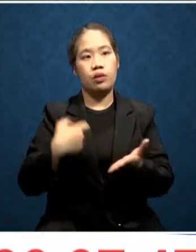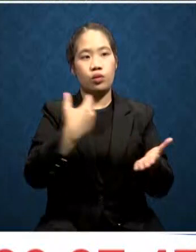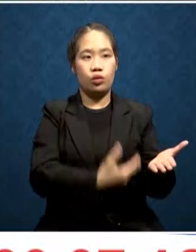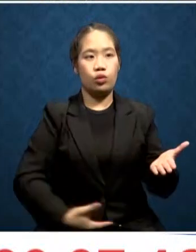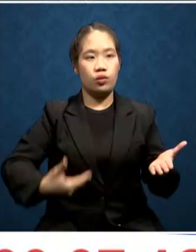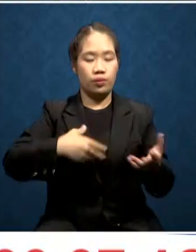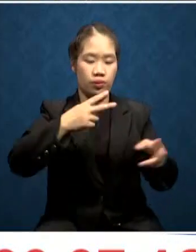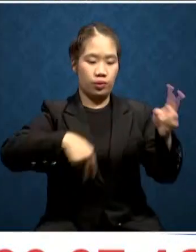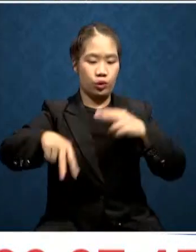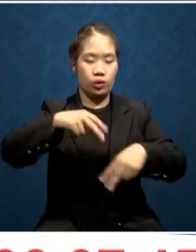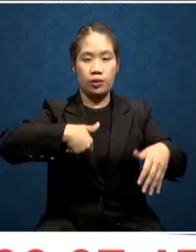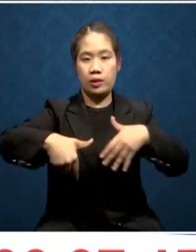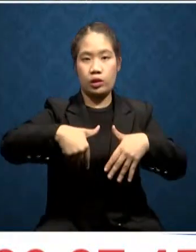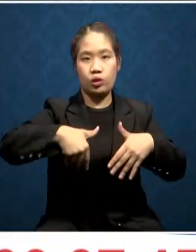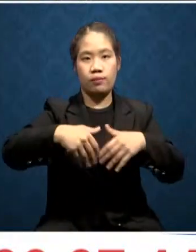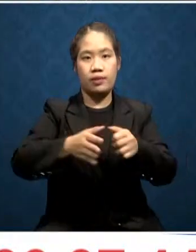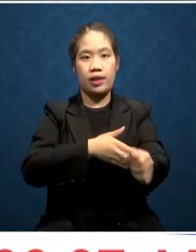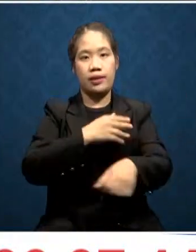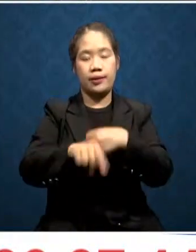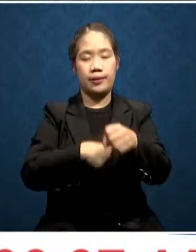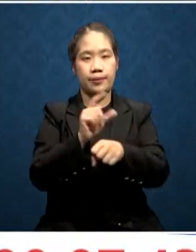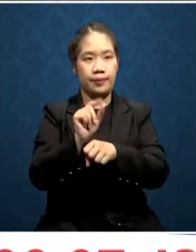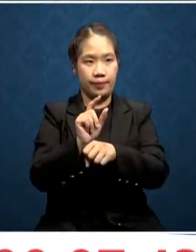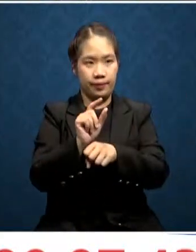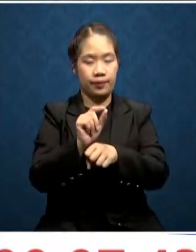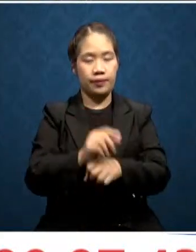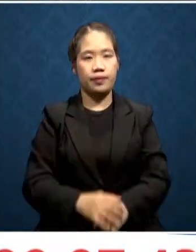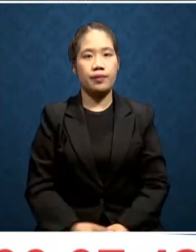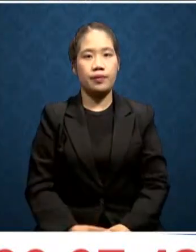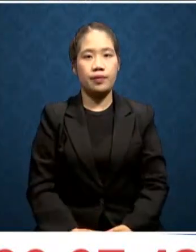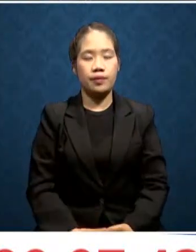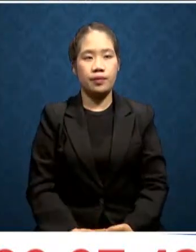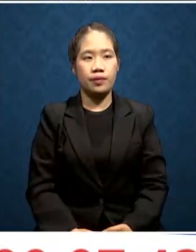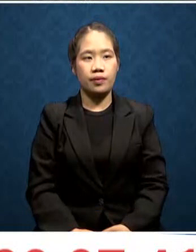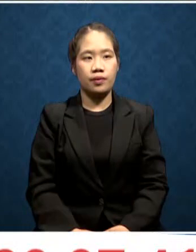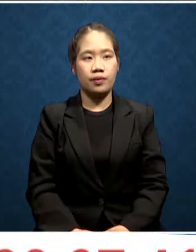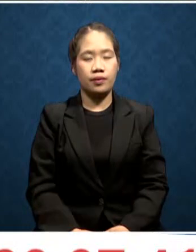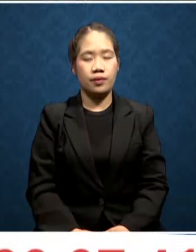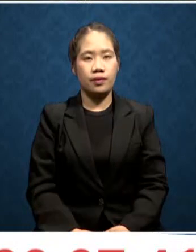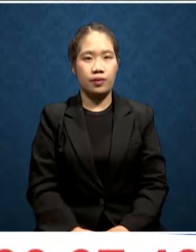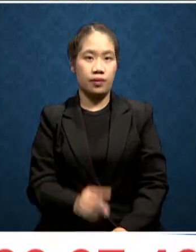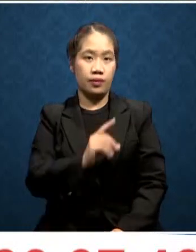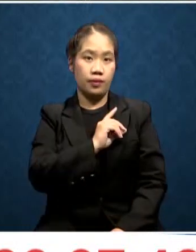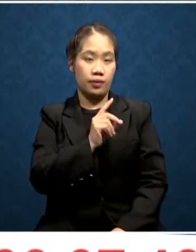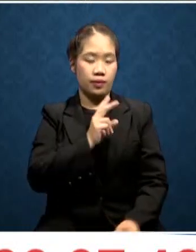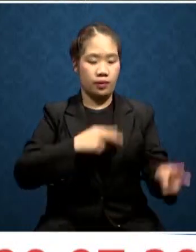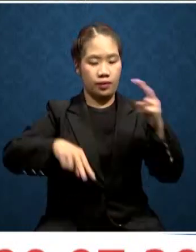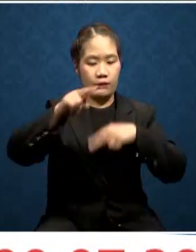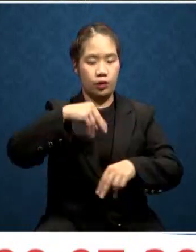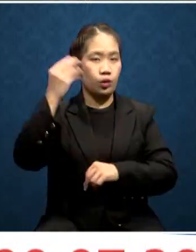ประชาชนมาตลอด 20ปี20ปีก็ดูแลได้ทุกคนแล้ว